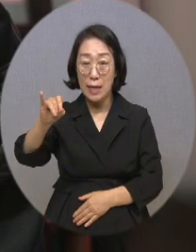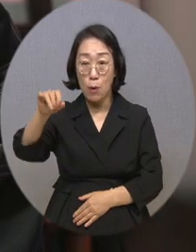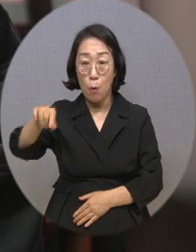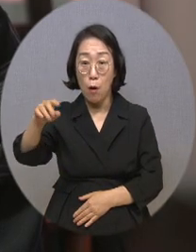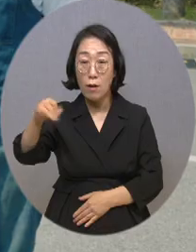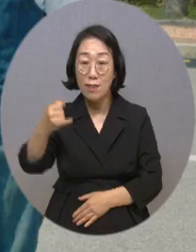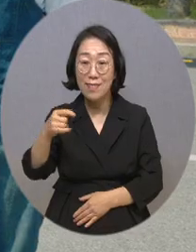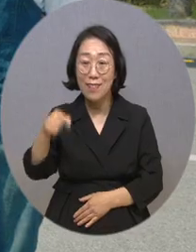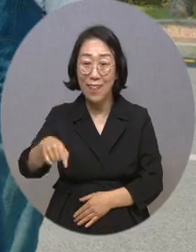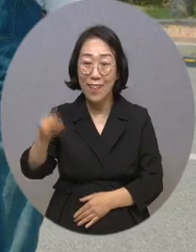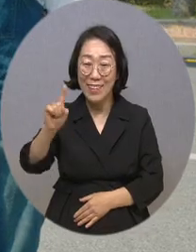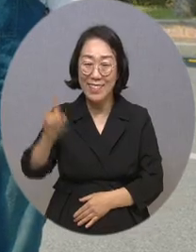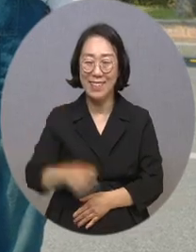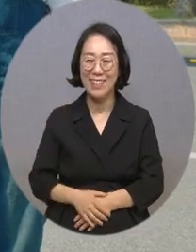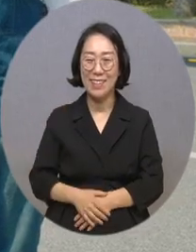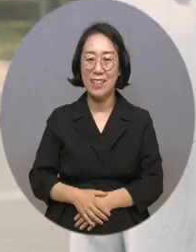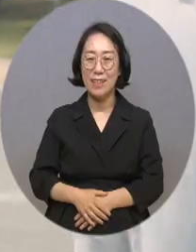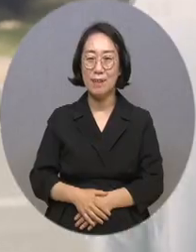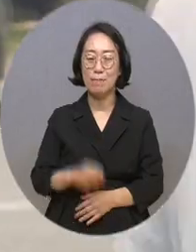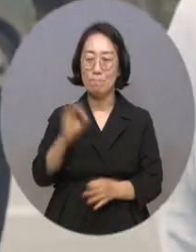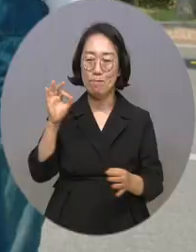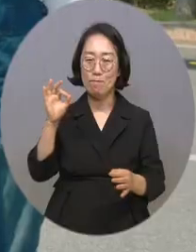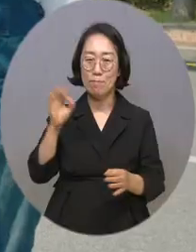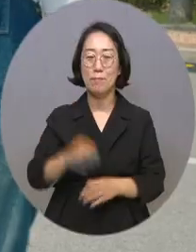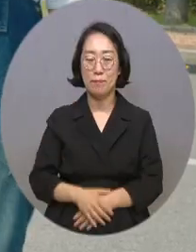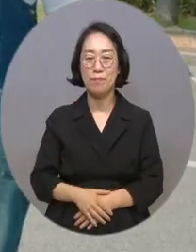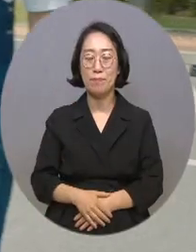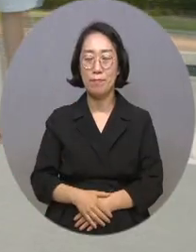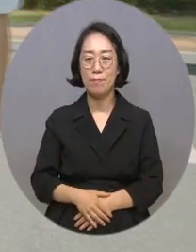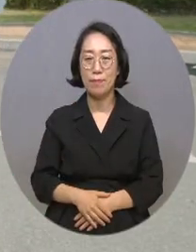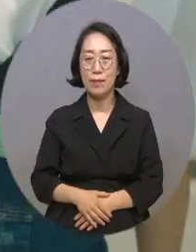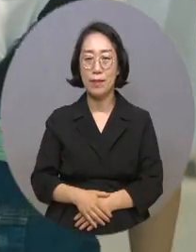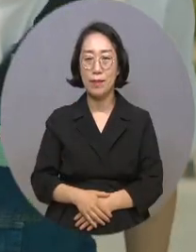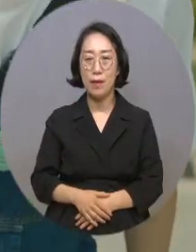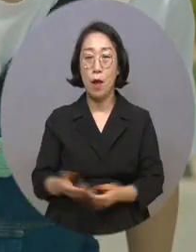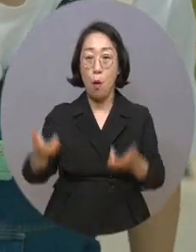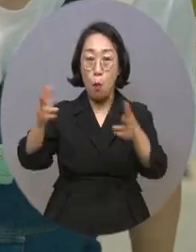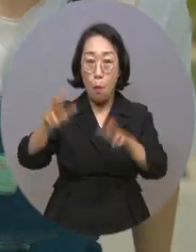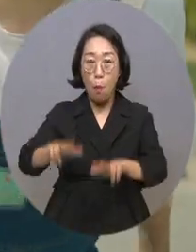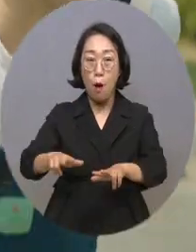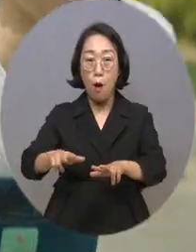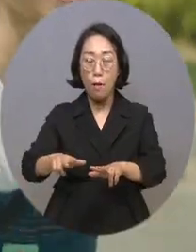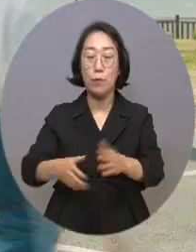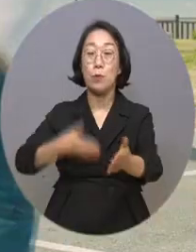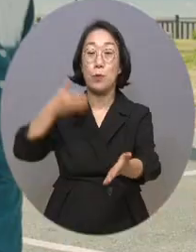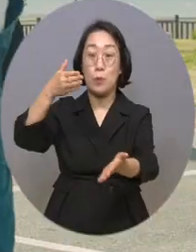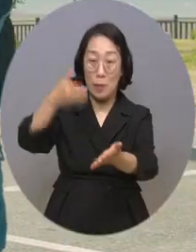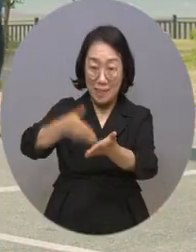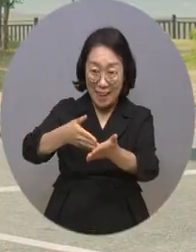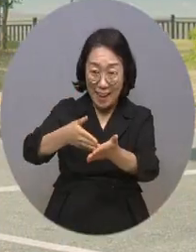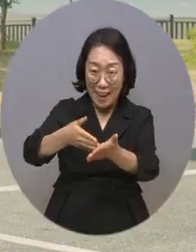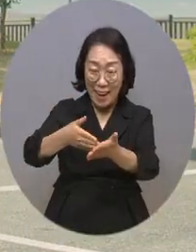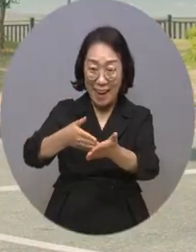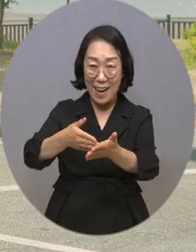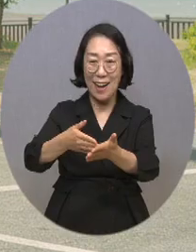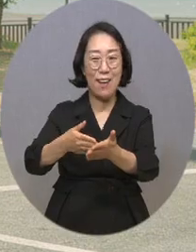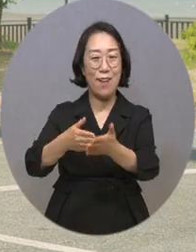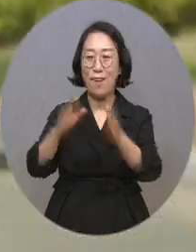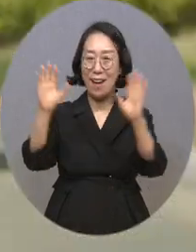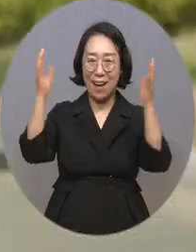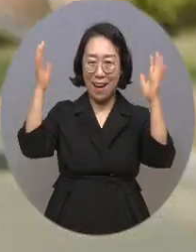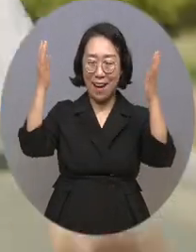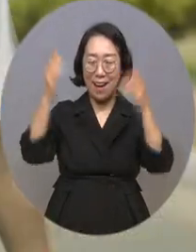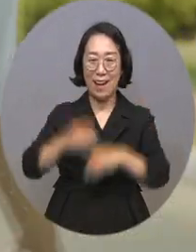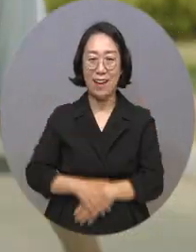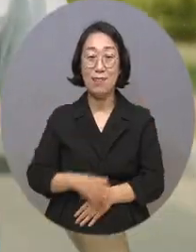노코멘트 하겠습니다. 어떻게 옛날 느낌으로 한번 가실까요? 어떤 느낌? 이순신 순국공원에 도착! 기다렸습니다!